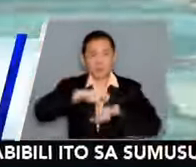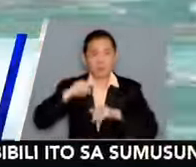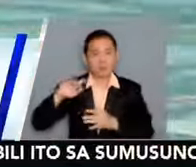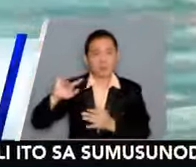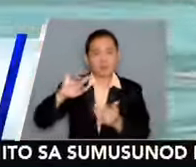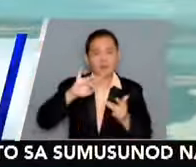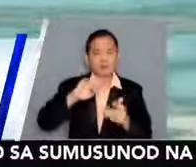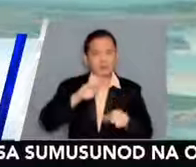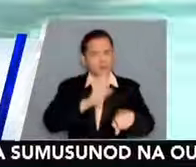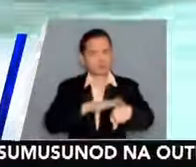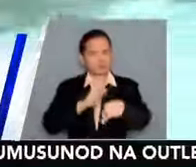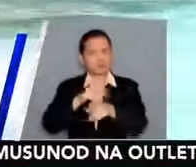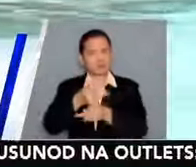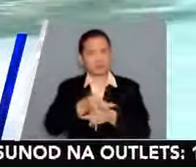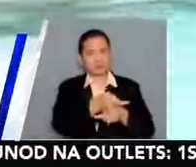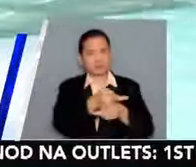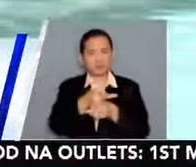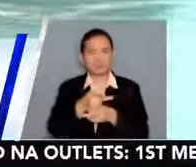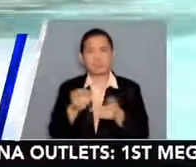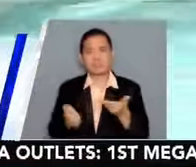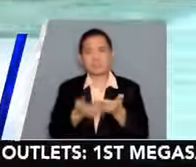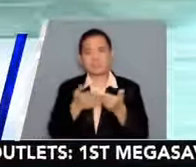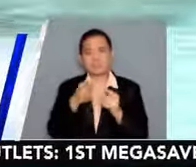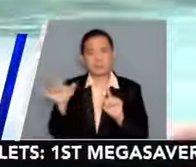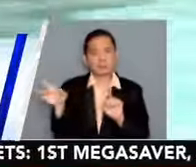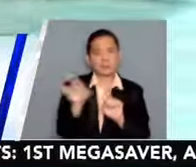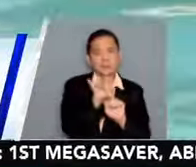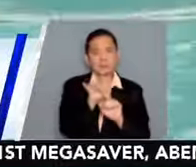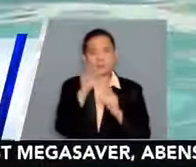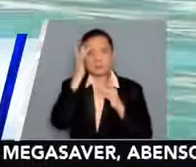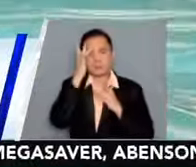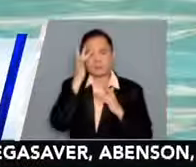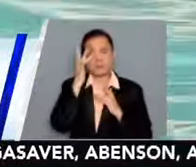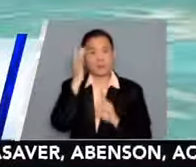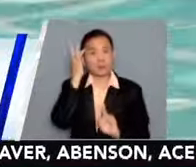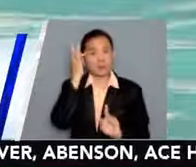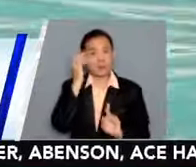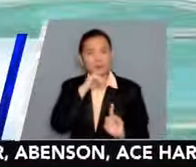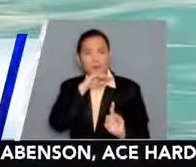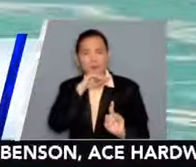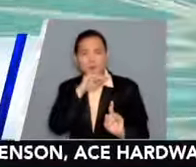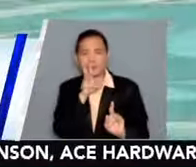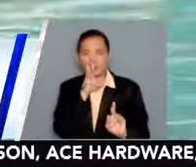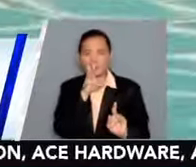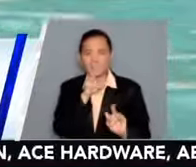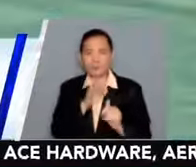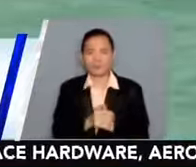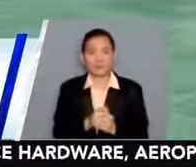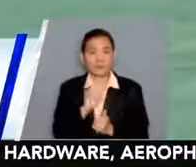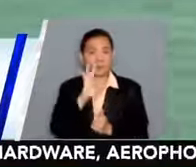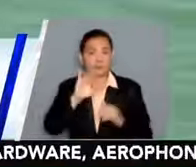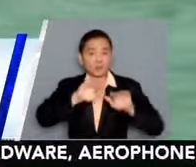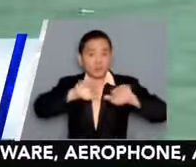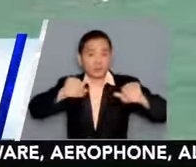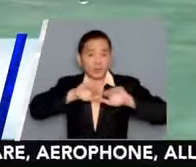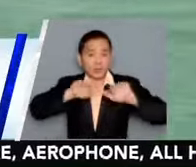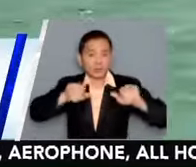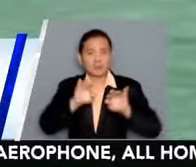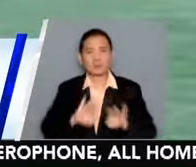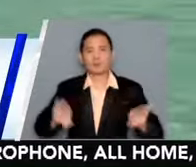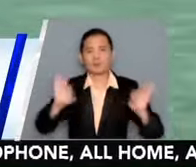at impeksyon mula sa maruming tubig. Ayon ng DOH, pagkatapos mag-swimming sa mga public pool, baligo ulit at